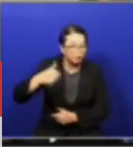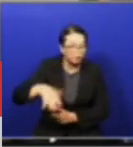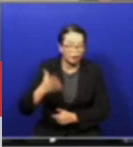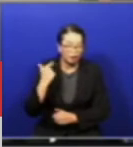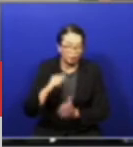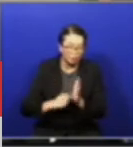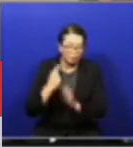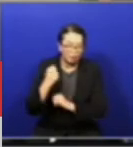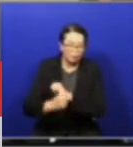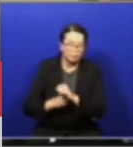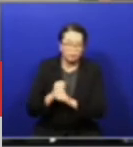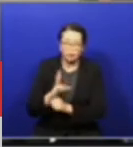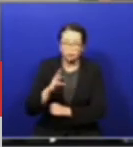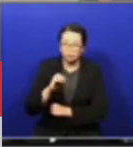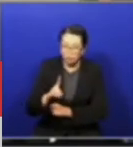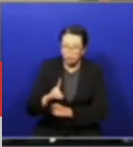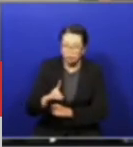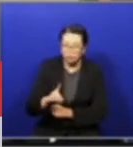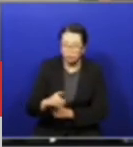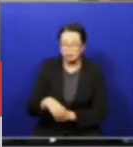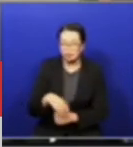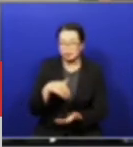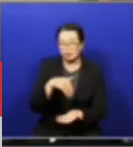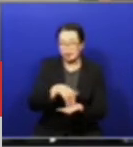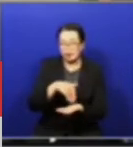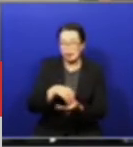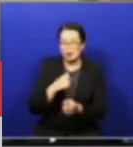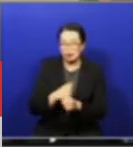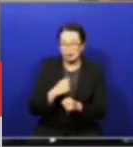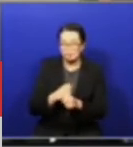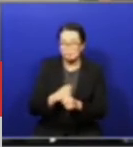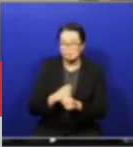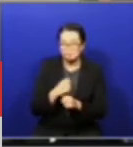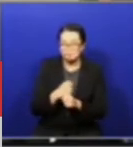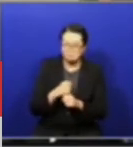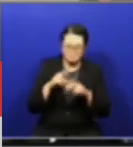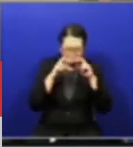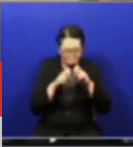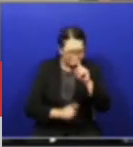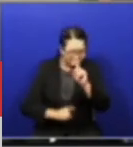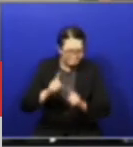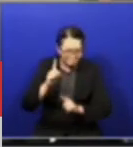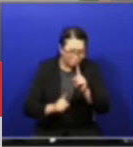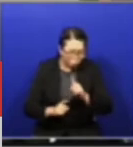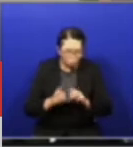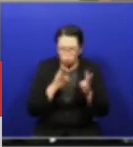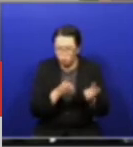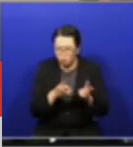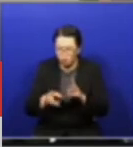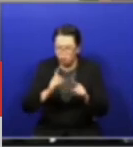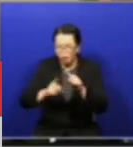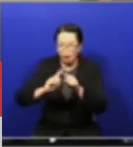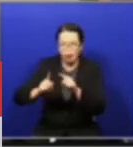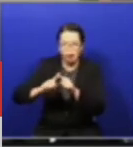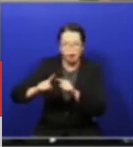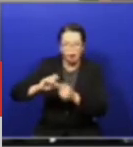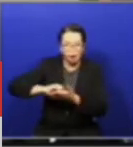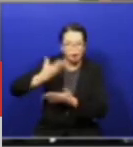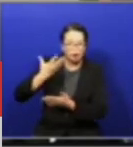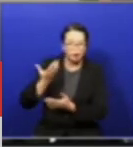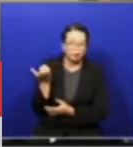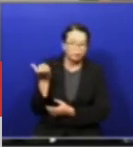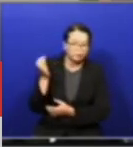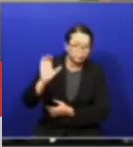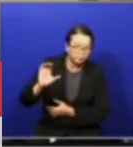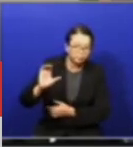เริ่มเปิดประมูลท่านประธานครับแคททำเรียบร้อยศึกษาเรียบร้อยเปิดประมูลด้วยวิธีการต่างๆทำไงครับก็ต้องขึ้นจอหรือออนไลน์ไ